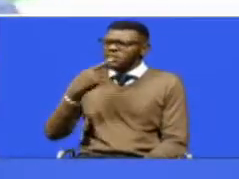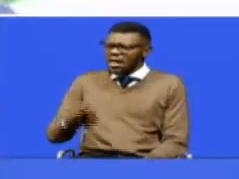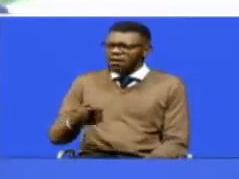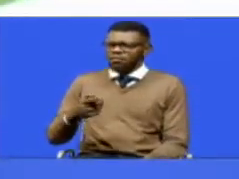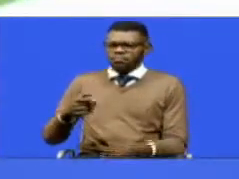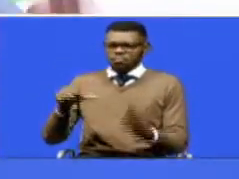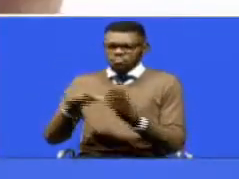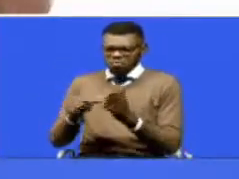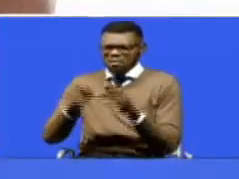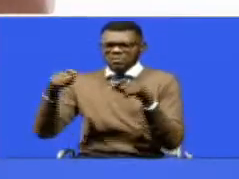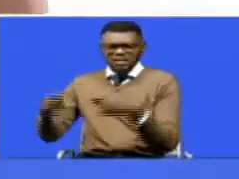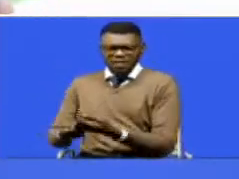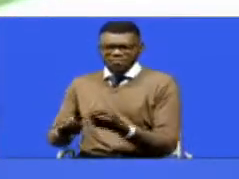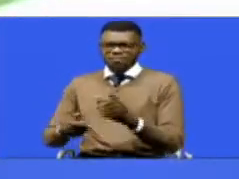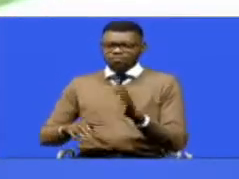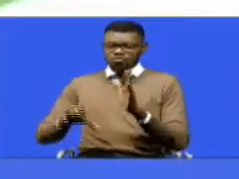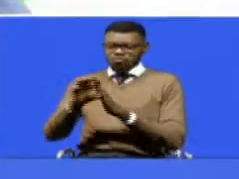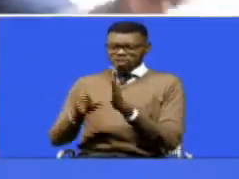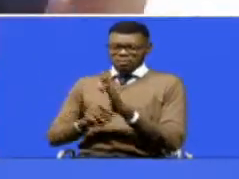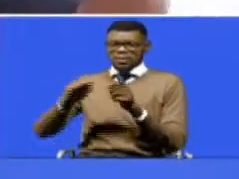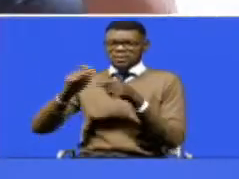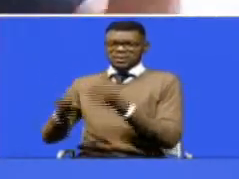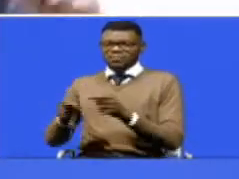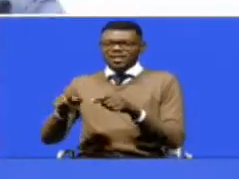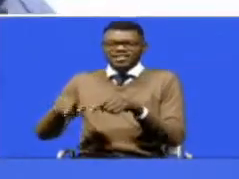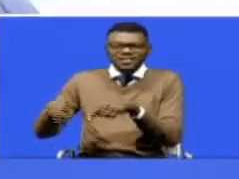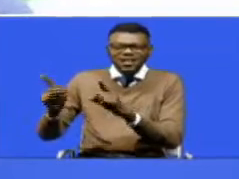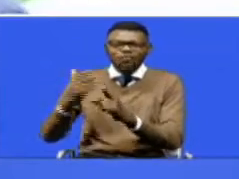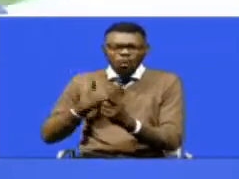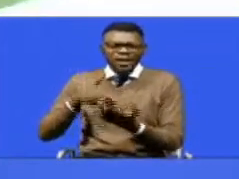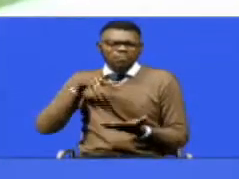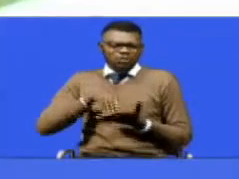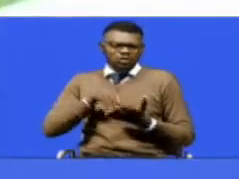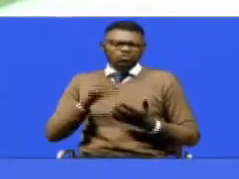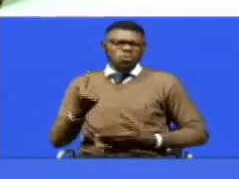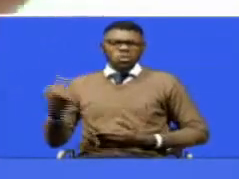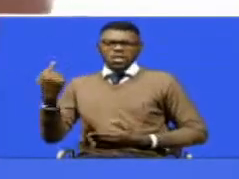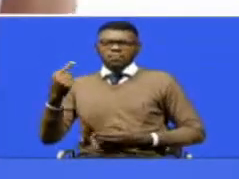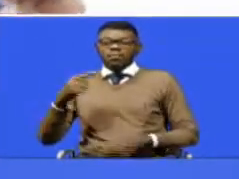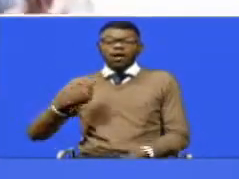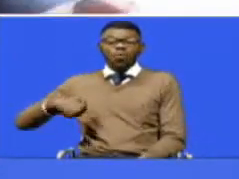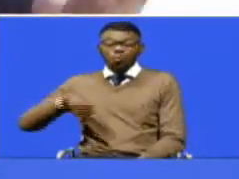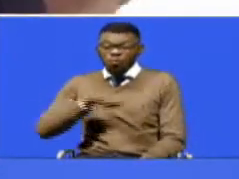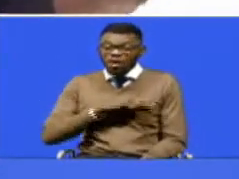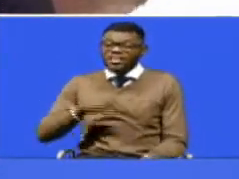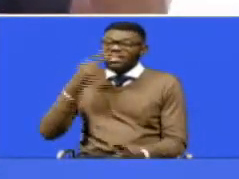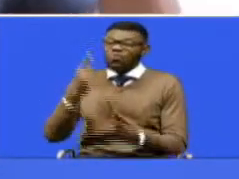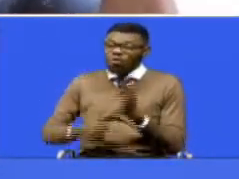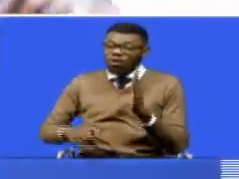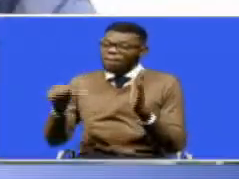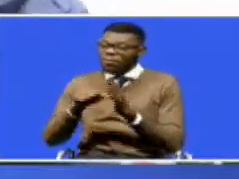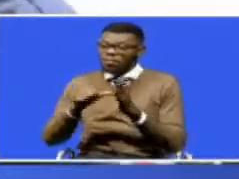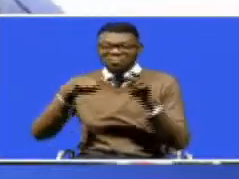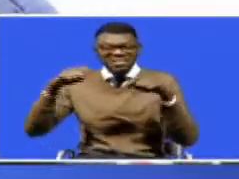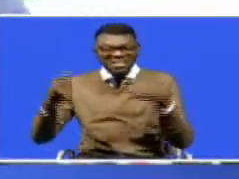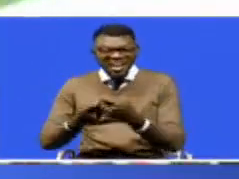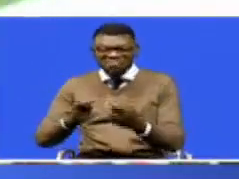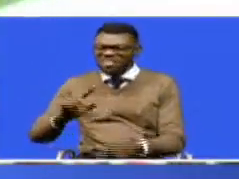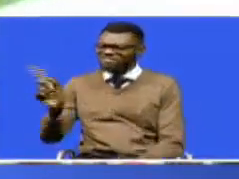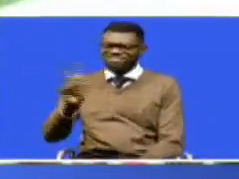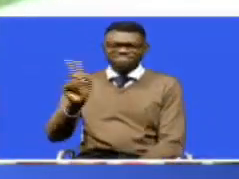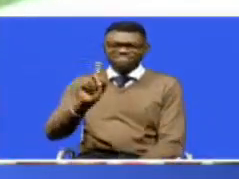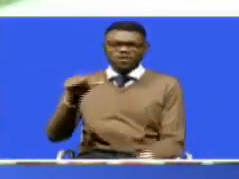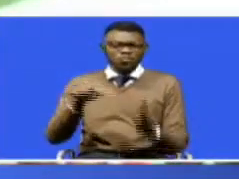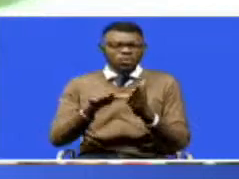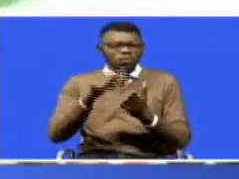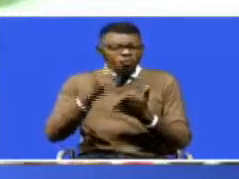ukabila, tubadilishe katiba ndio wapate vyeo. Sisi tunawaambia shida si ukabila,